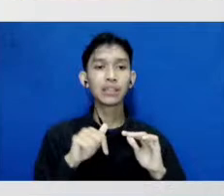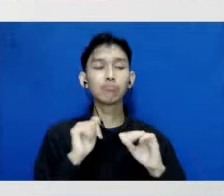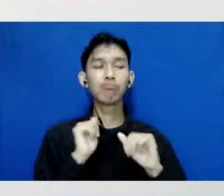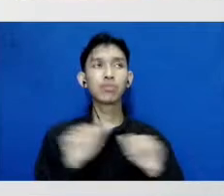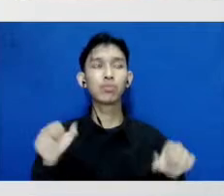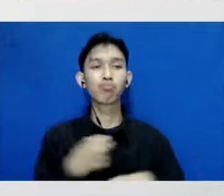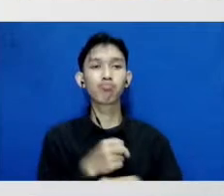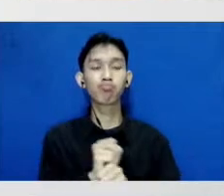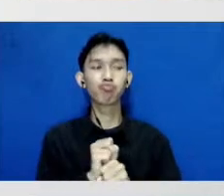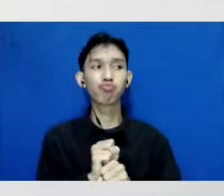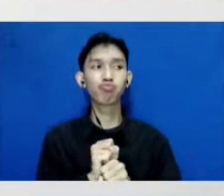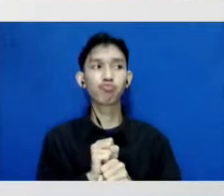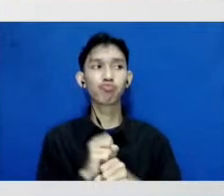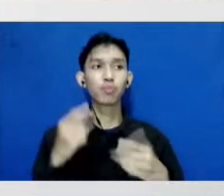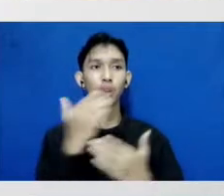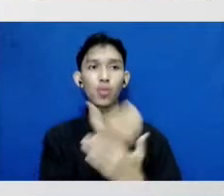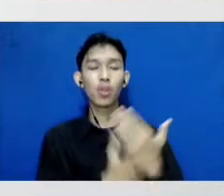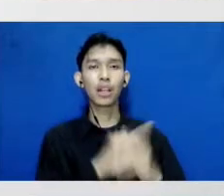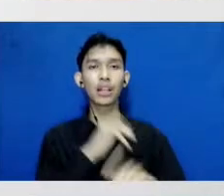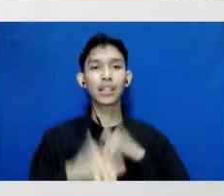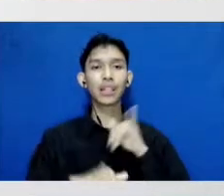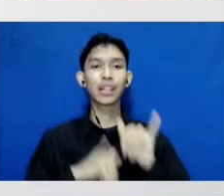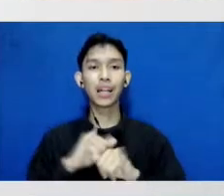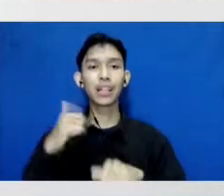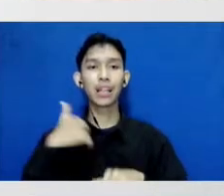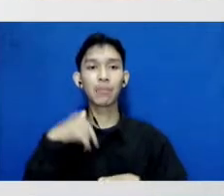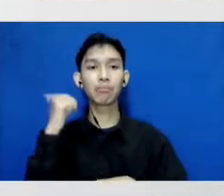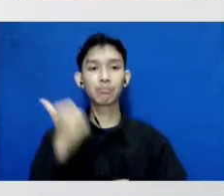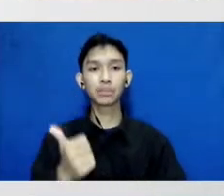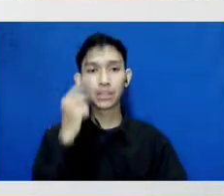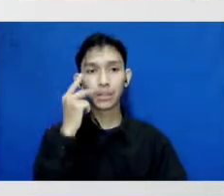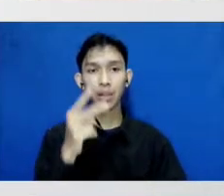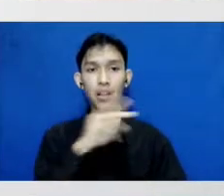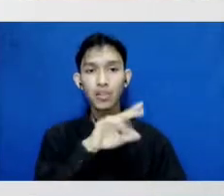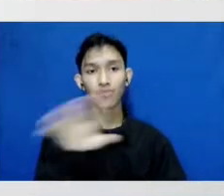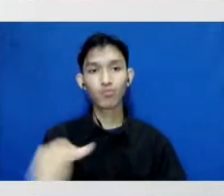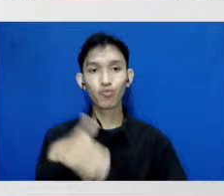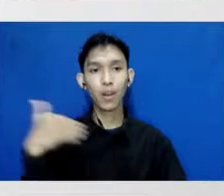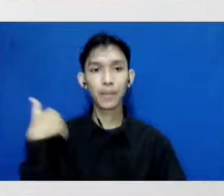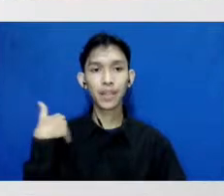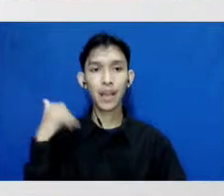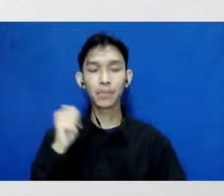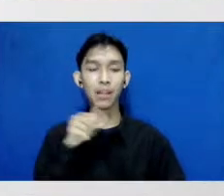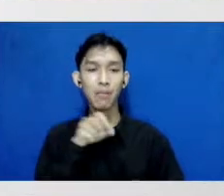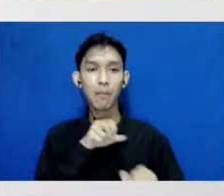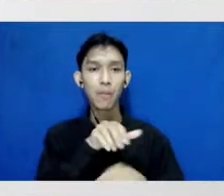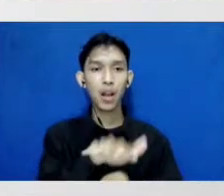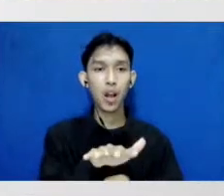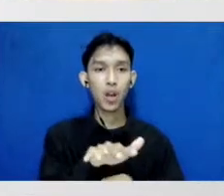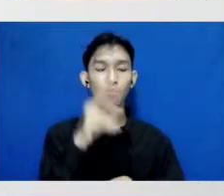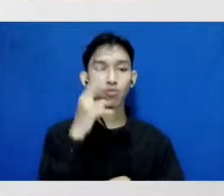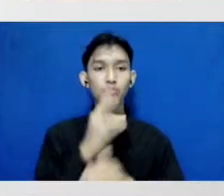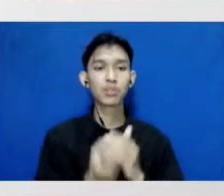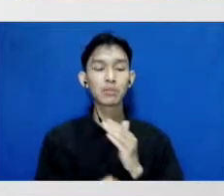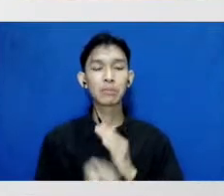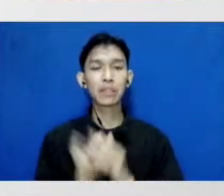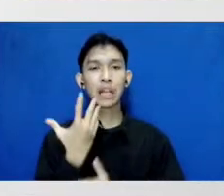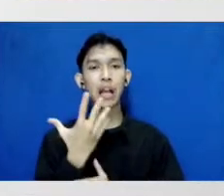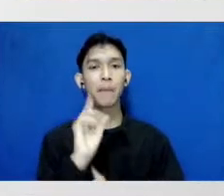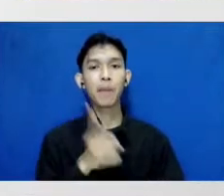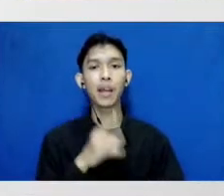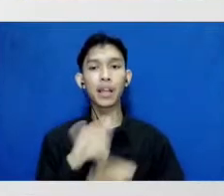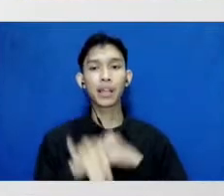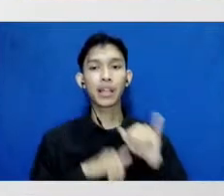regulasi internet, maka kita bisa lihat bahwa semua pihak bisa mempengaruhi perkembangan dan penggunaan